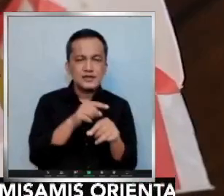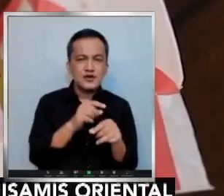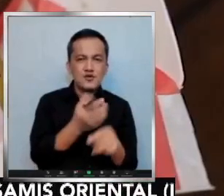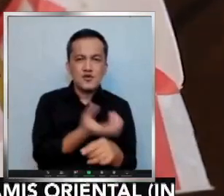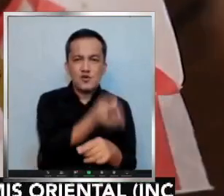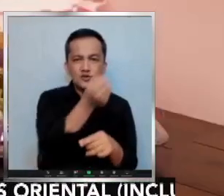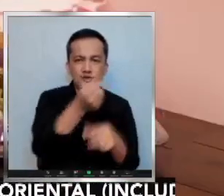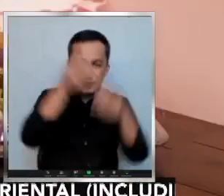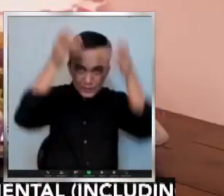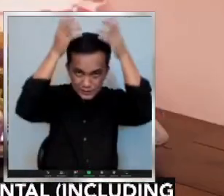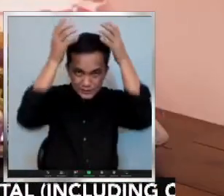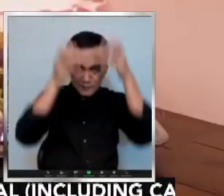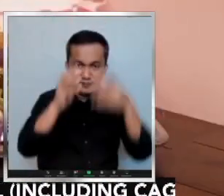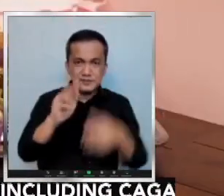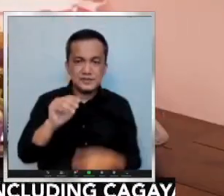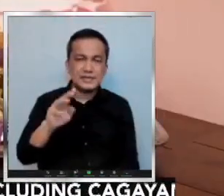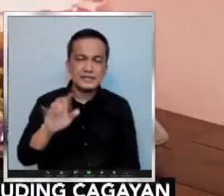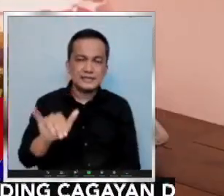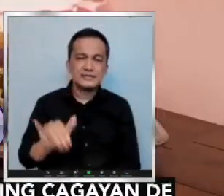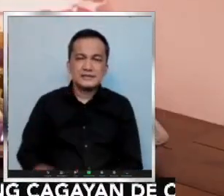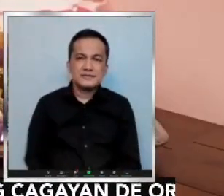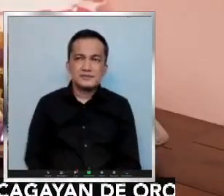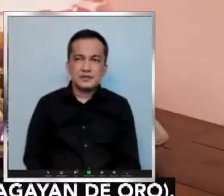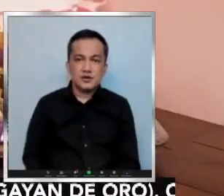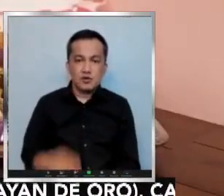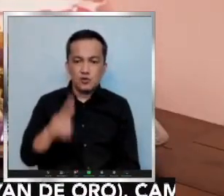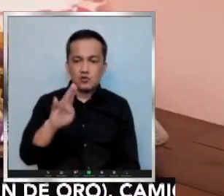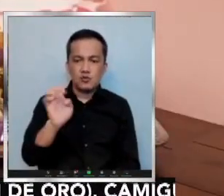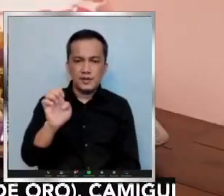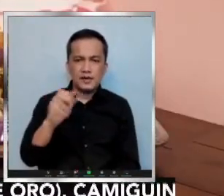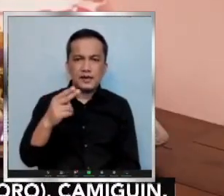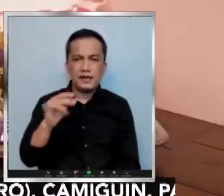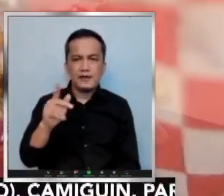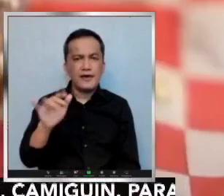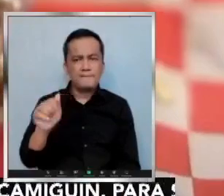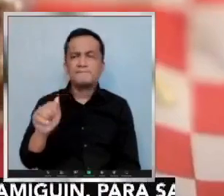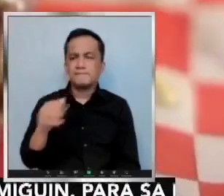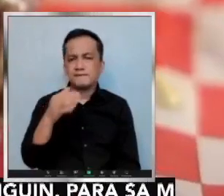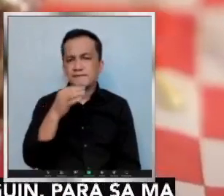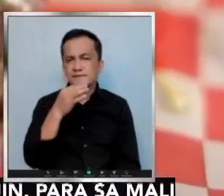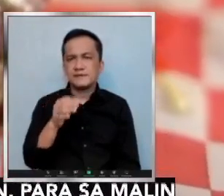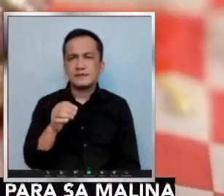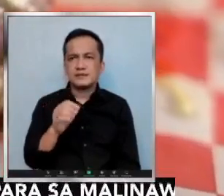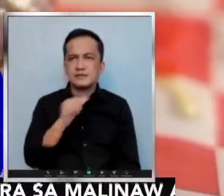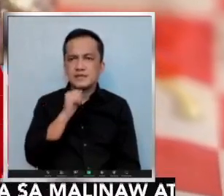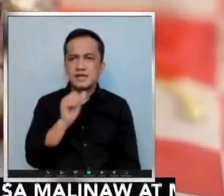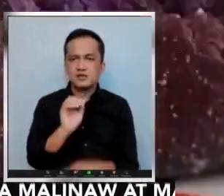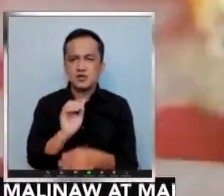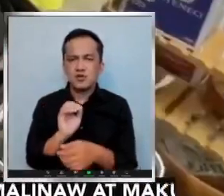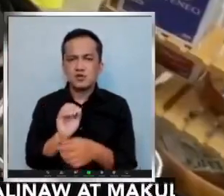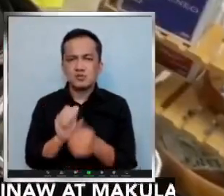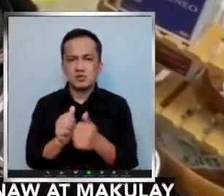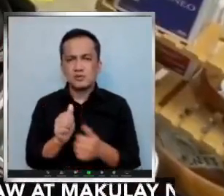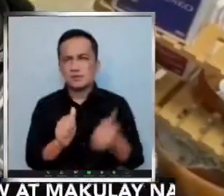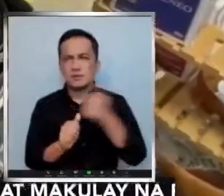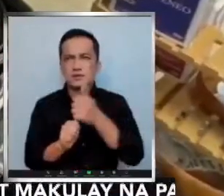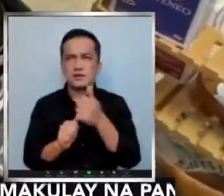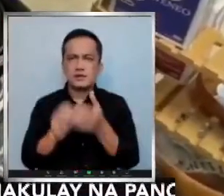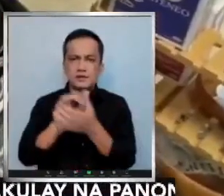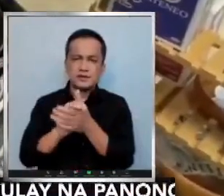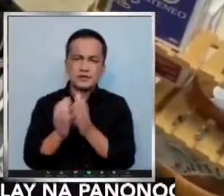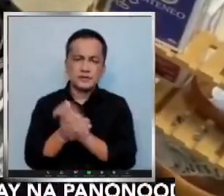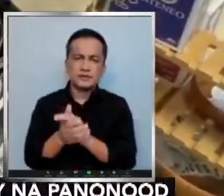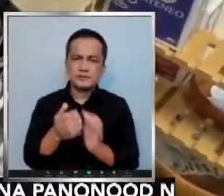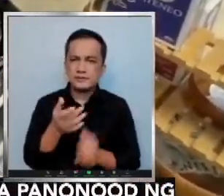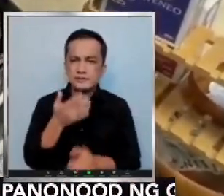love. It has the ube halaya flavor to it, but it doesn't overpower the whole burger itself. Kasama ni